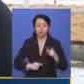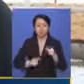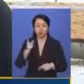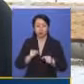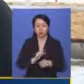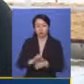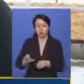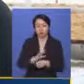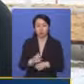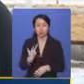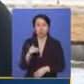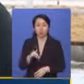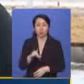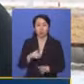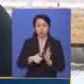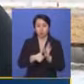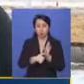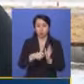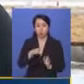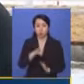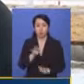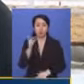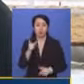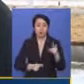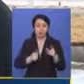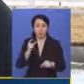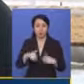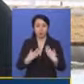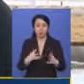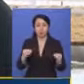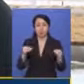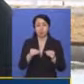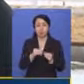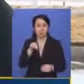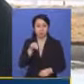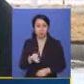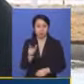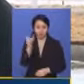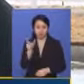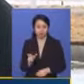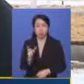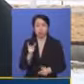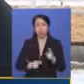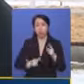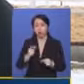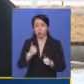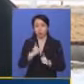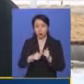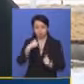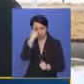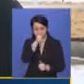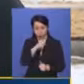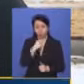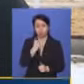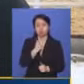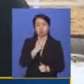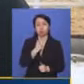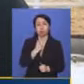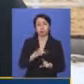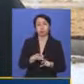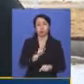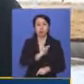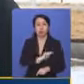год 3600 тонн молока, обеспечивает 10 тысяч человек молоком в год. То есть эта работа,